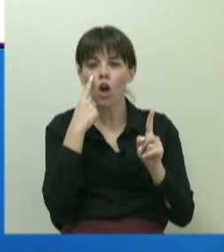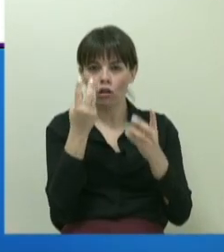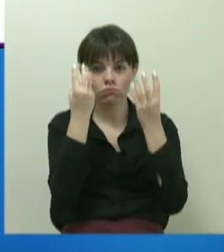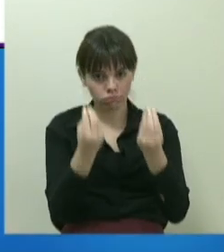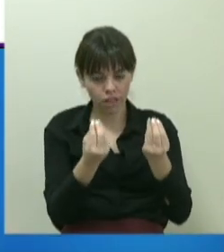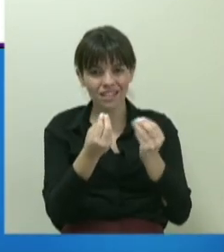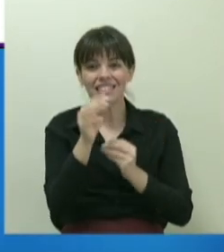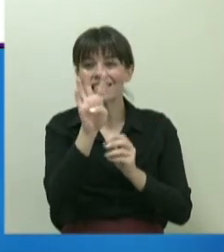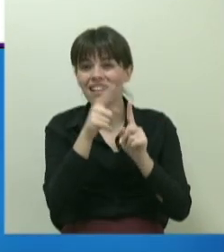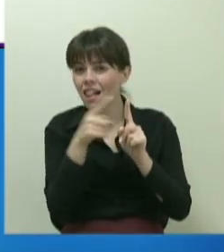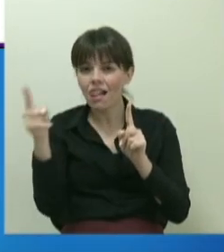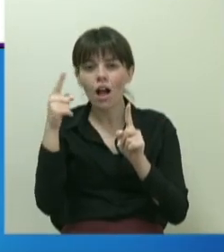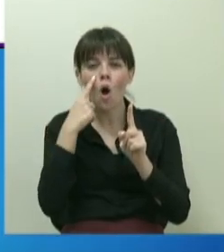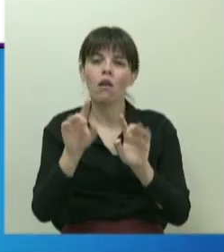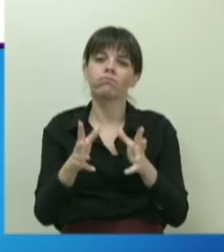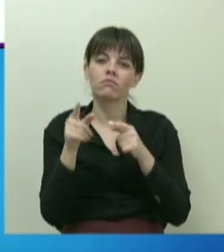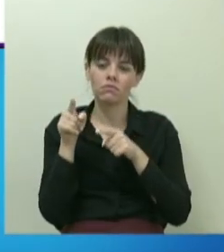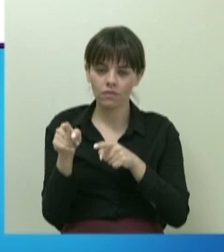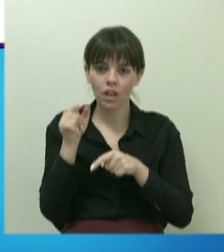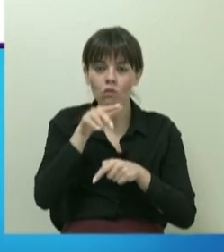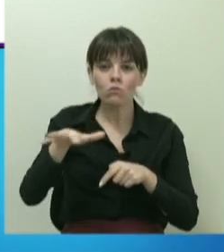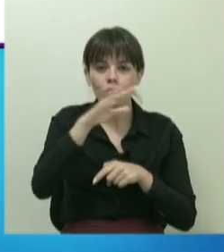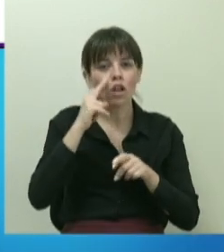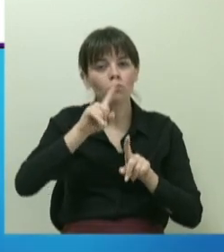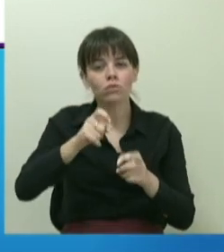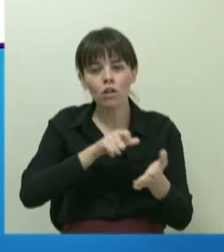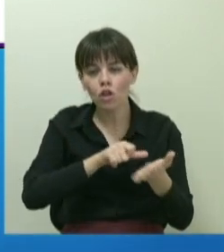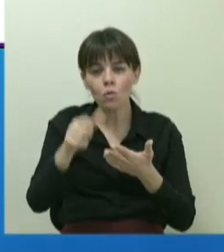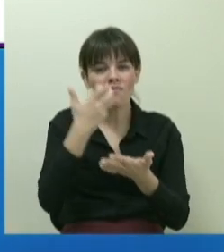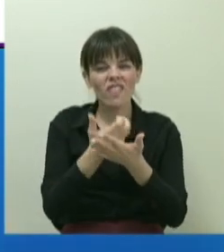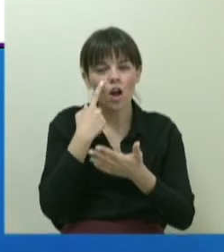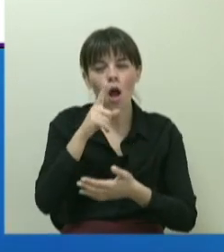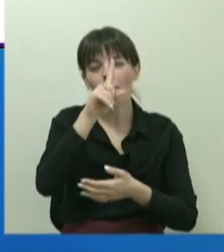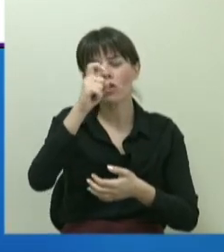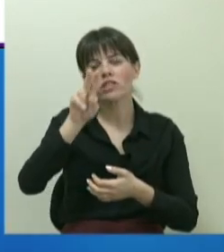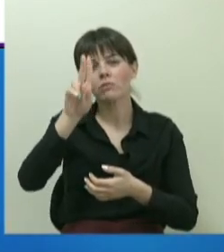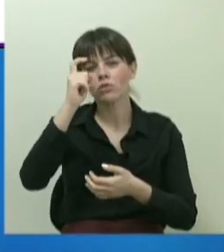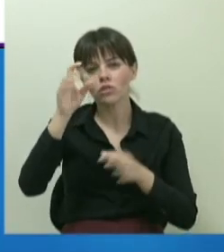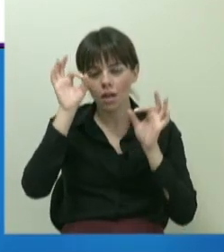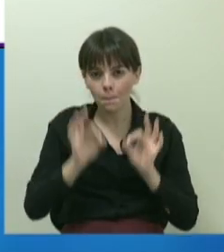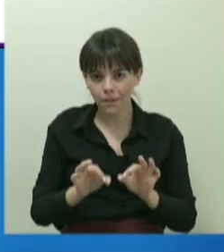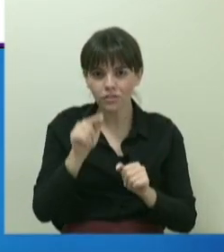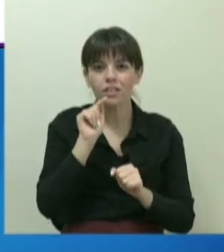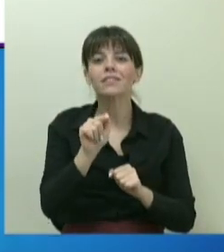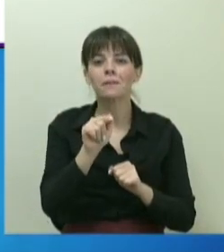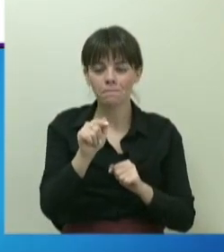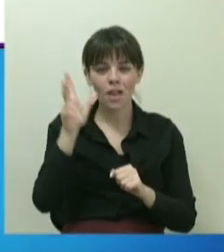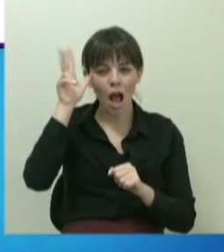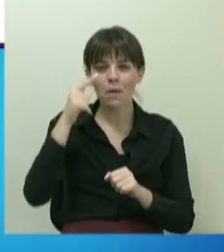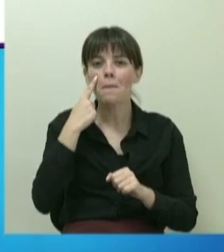bozuktur. Burada bulabildiğimiz tüm verilerle 1979'dan başlattık. Amerika